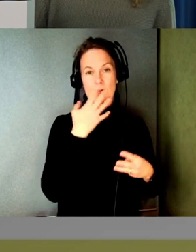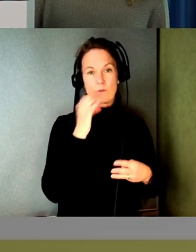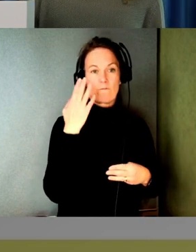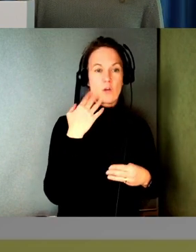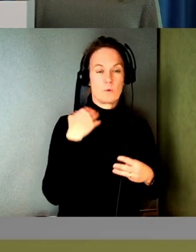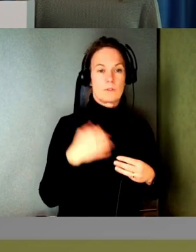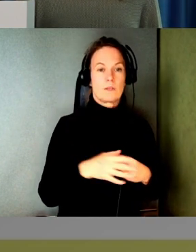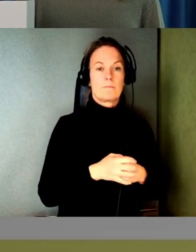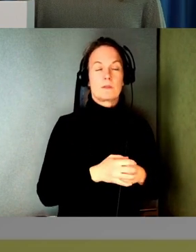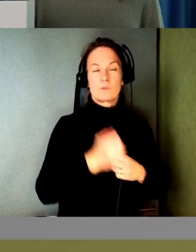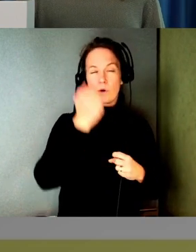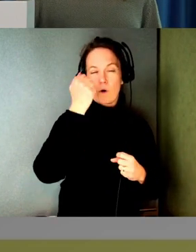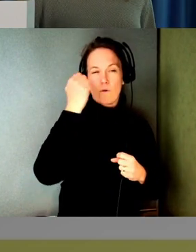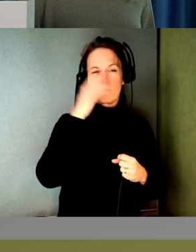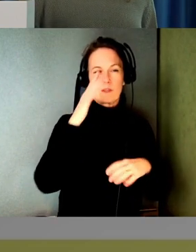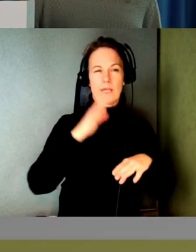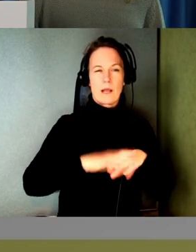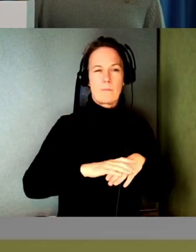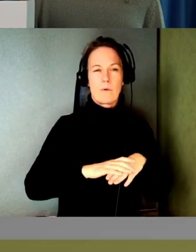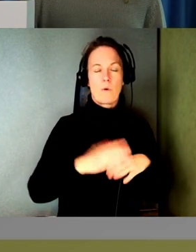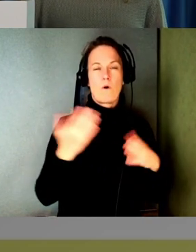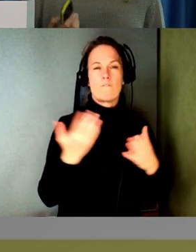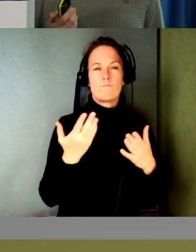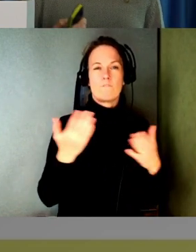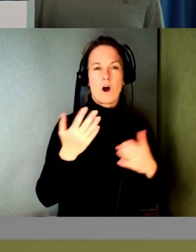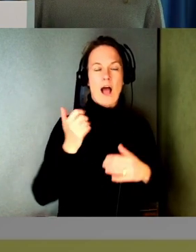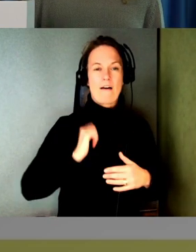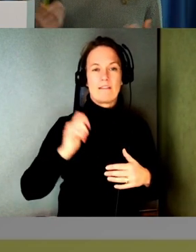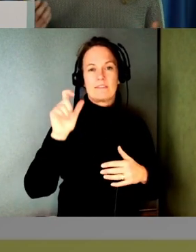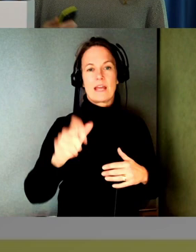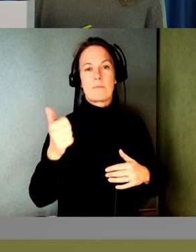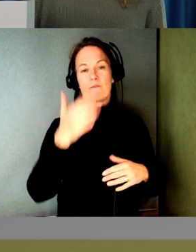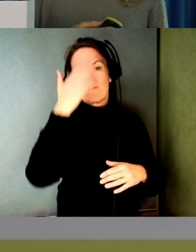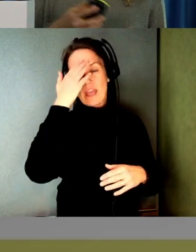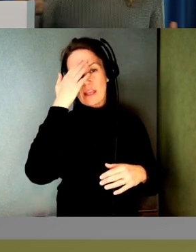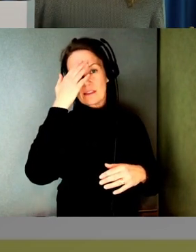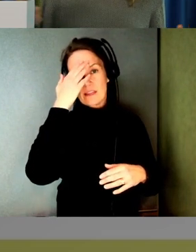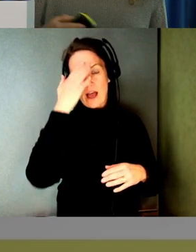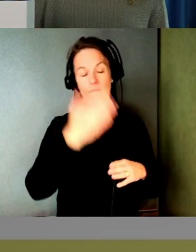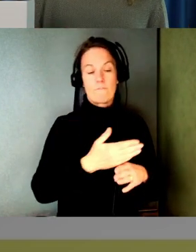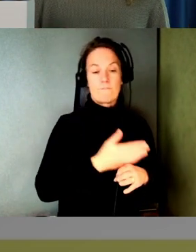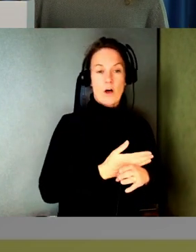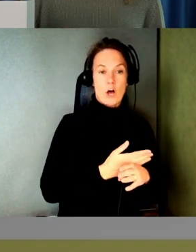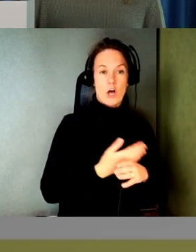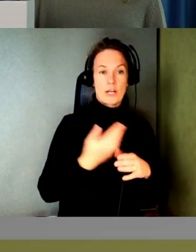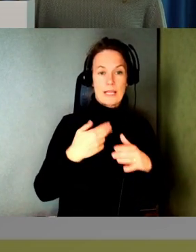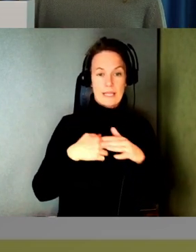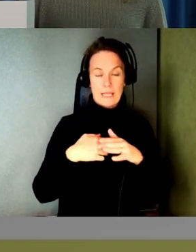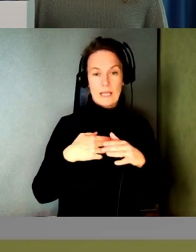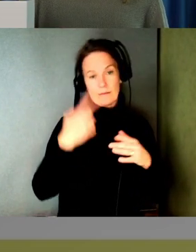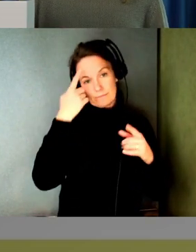på vad användaren behöver veta i olika steg i flödet till exempel Innan de går in i köpet